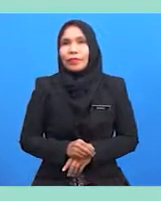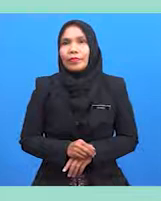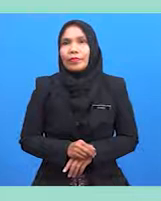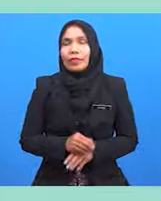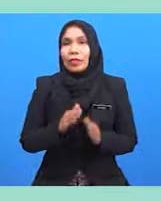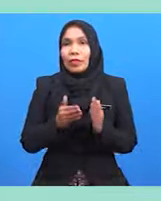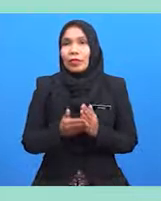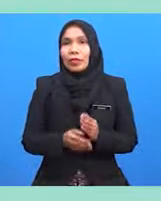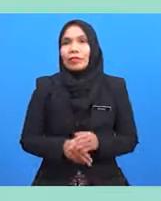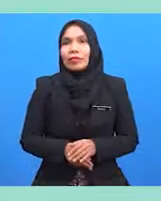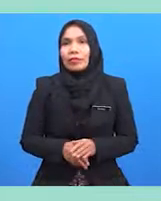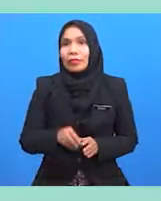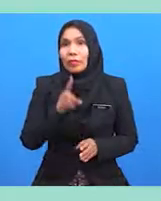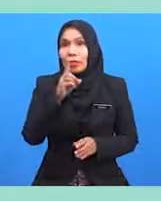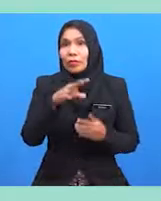bersamaan dengan US dolar